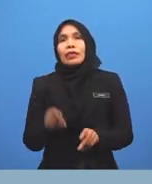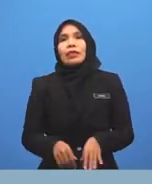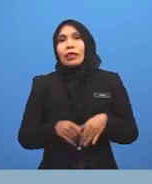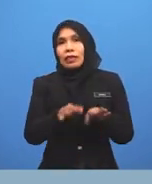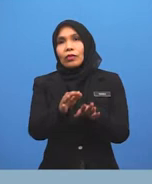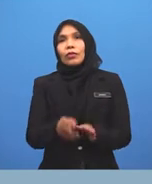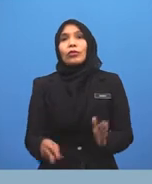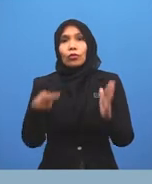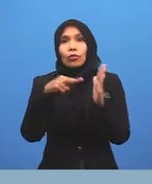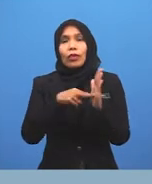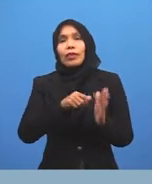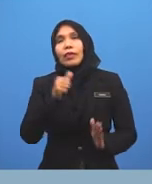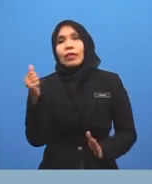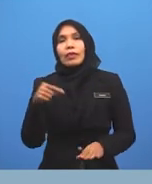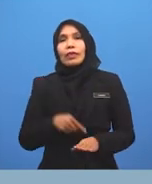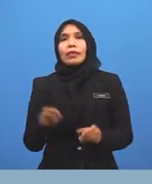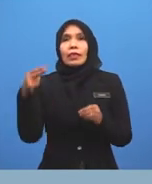dihasilkan.